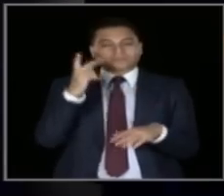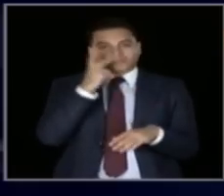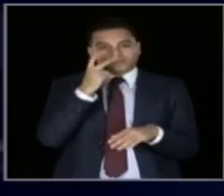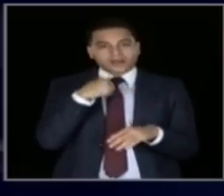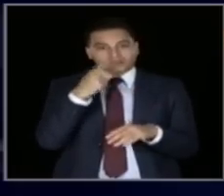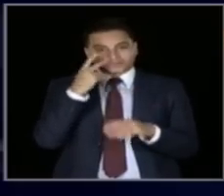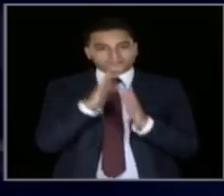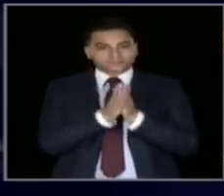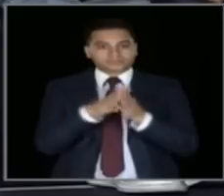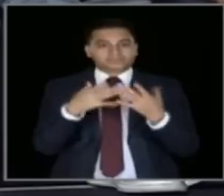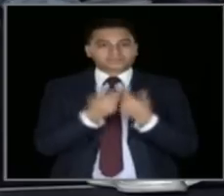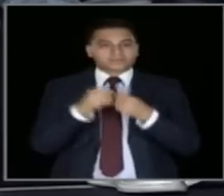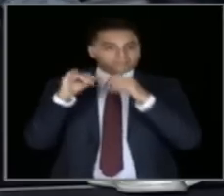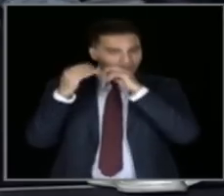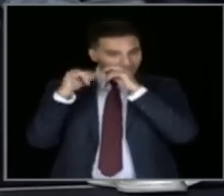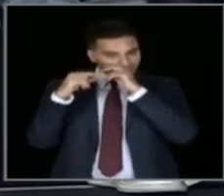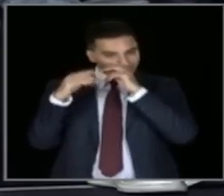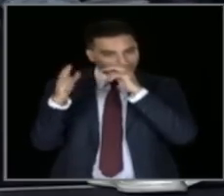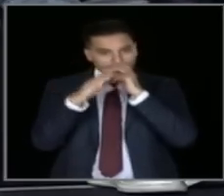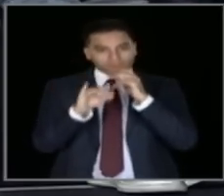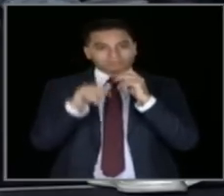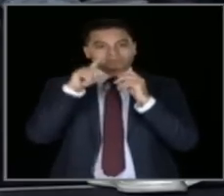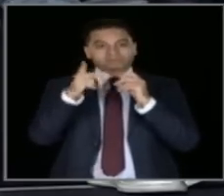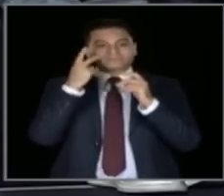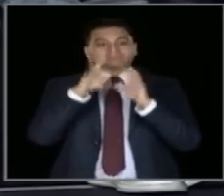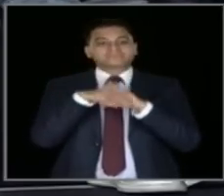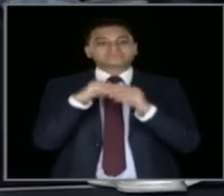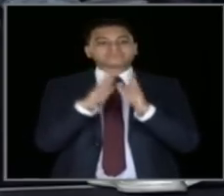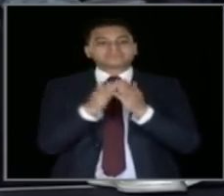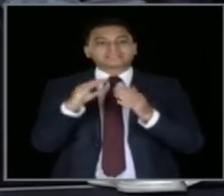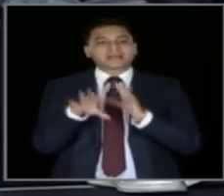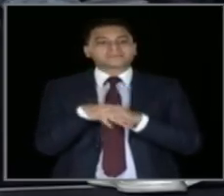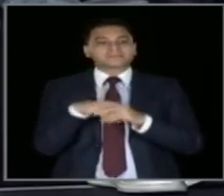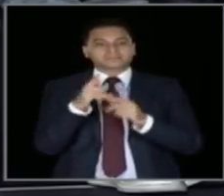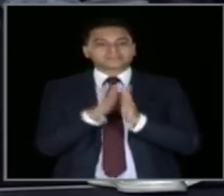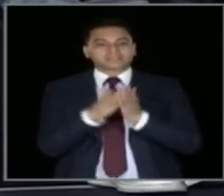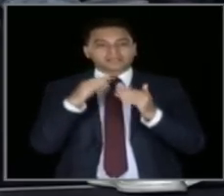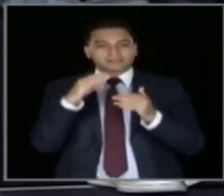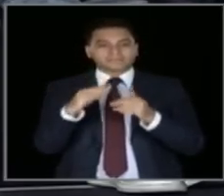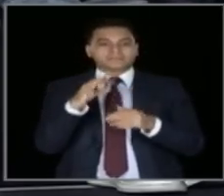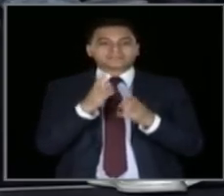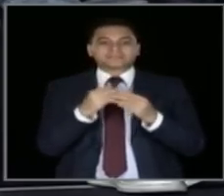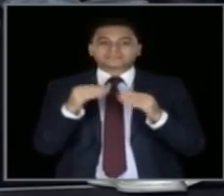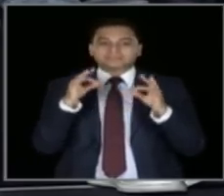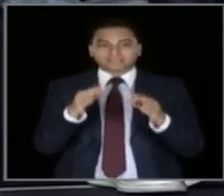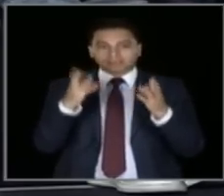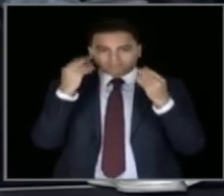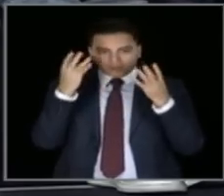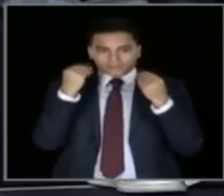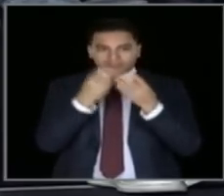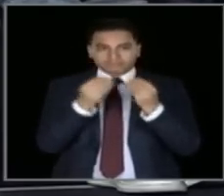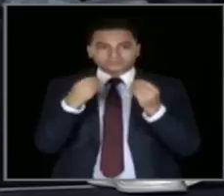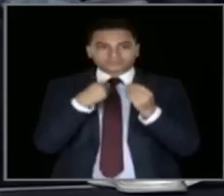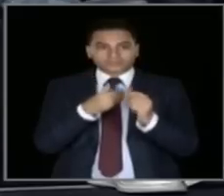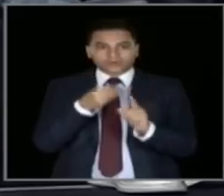الفايل مع محمد جمال. الفايل ده بص عامل ازاي يعني؟ فايل مليان حاجات كتيره جدا، واللي عجبني